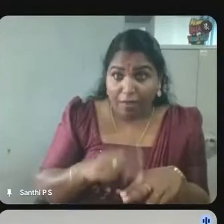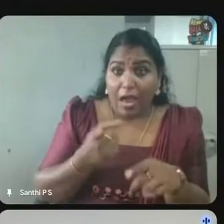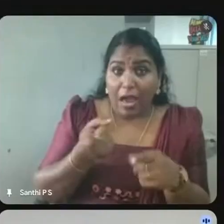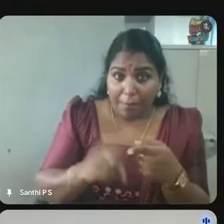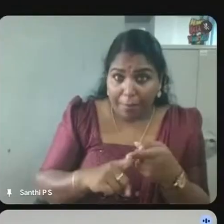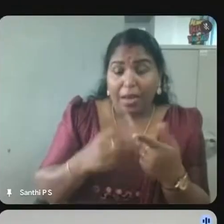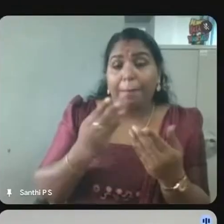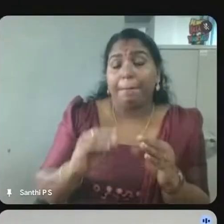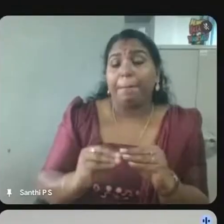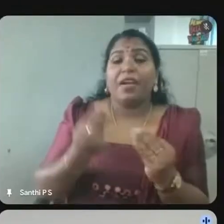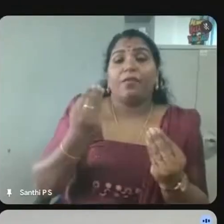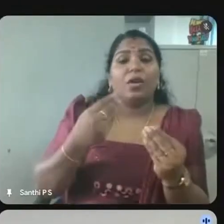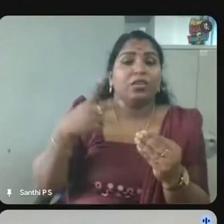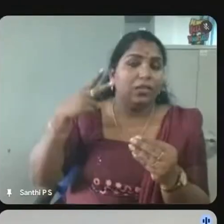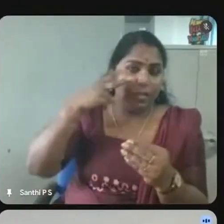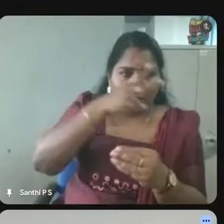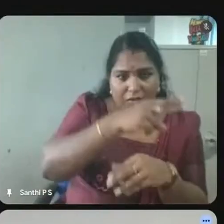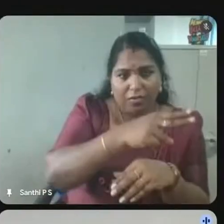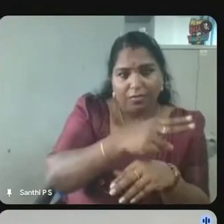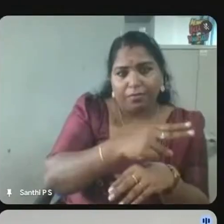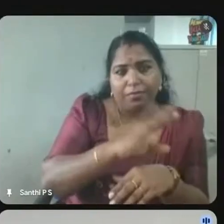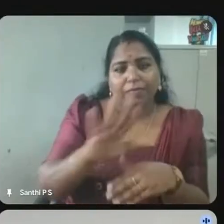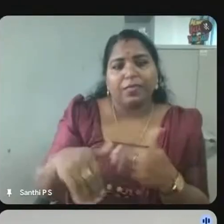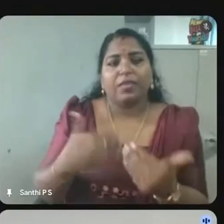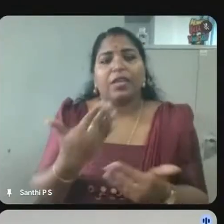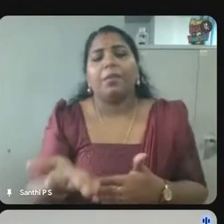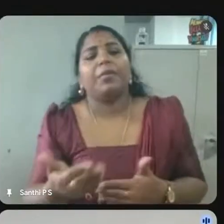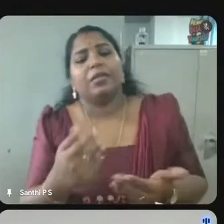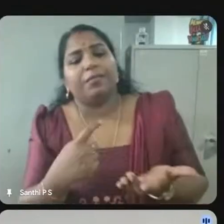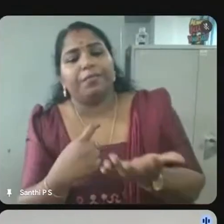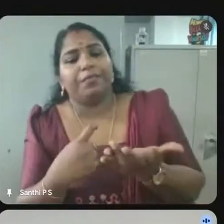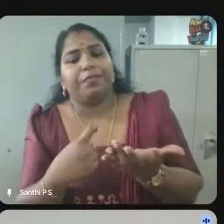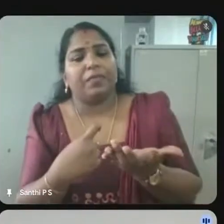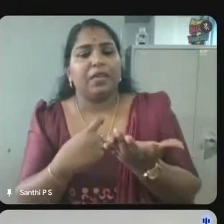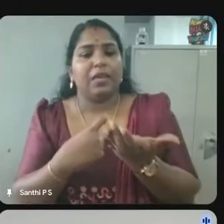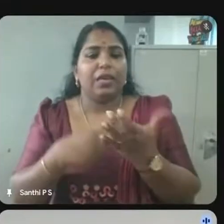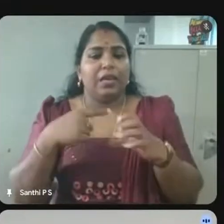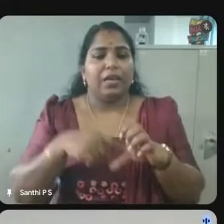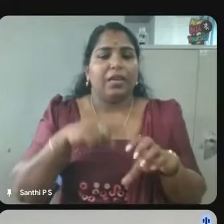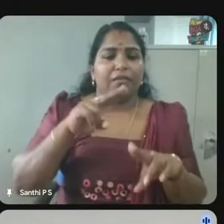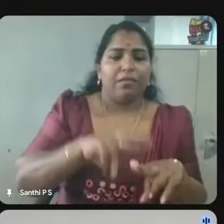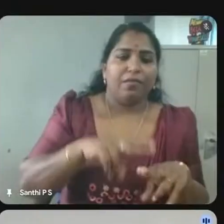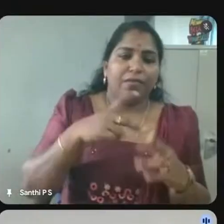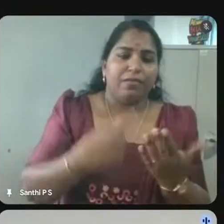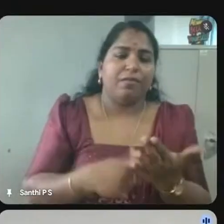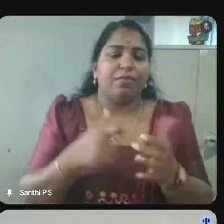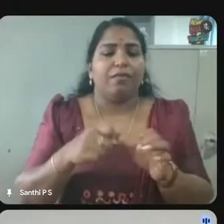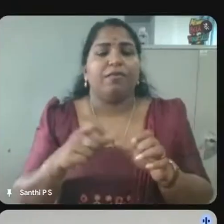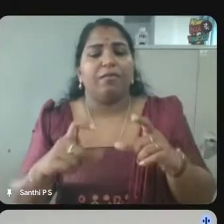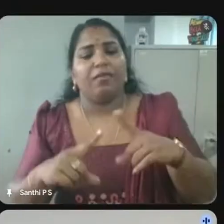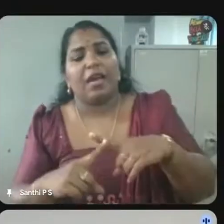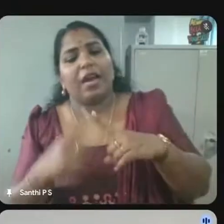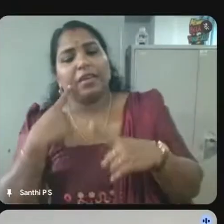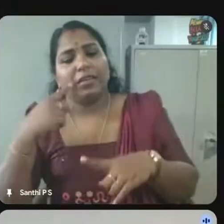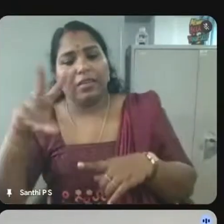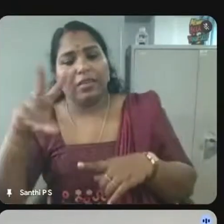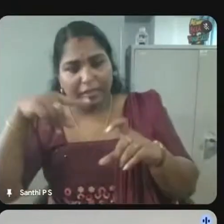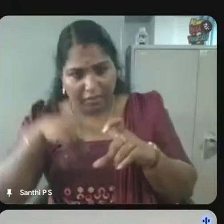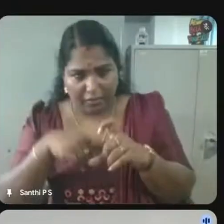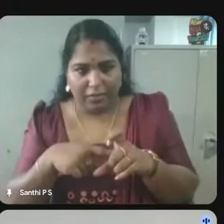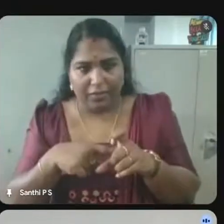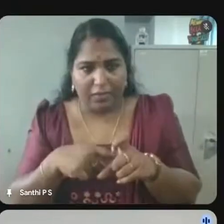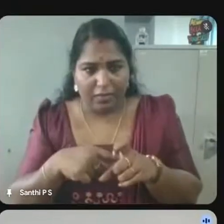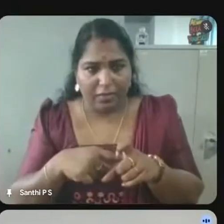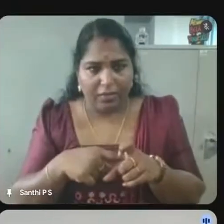രണ്ടാമത്തെ കണ്ടീഷൻ റിഫ്രാക്റ്റീവ് എറേഴ്സ്. ഞാൻ നേരത്തെ പറഞ്ഞു, കുട്ടികൾ സ്കൂളിൽ ചേരാൻ നേരത്ത് 3 വയസ്സിൽ എല്ലാവരും 3 വയസ്സാവുമ്പോഴാണ് ഒരു